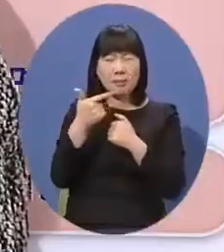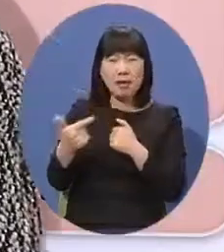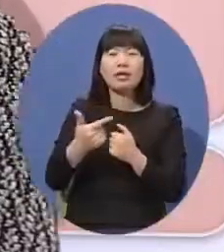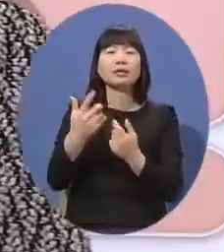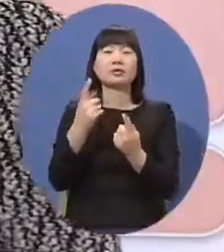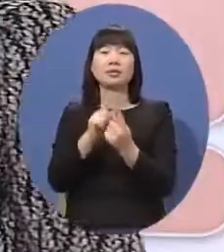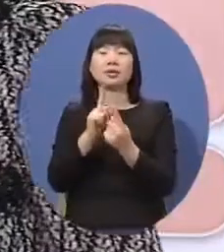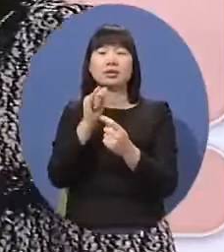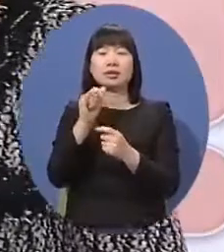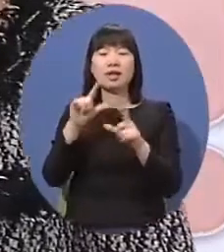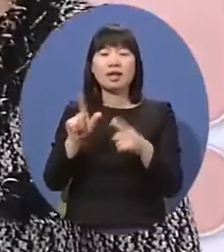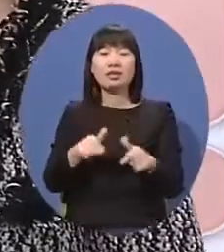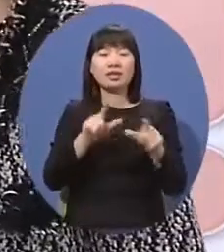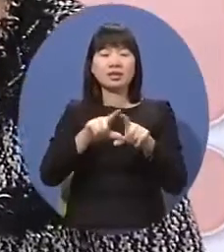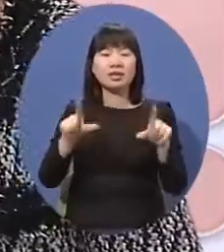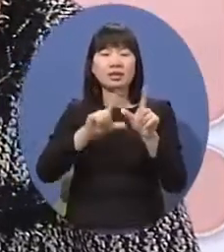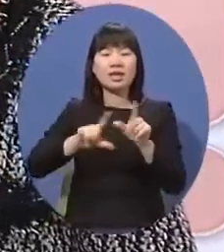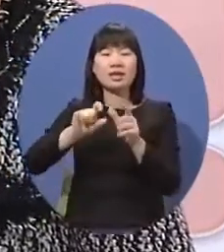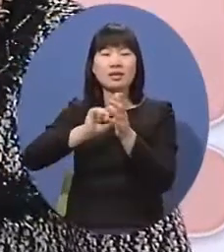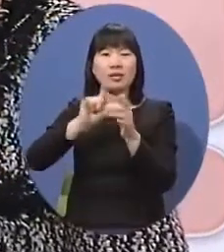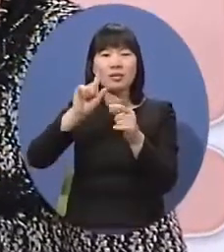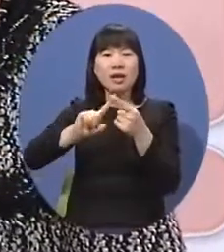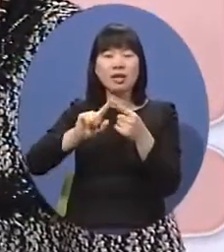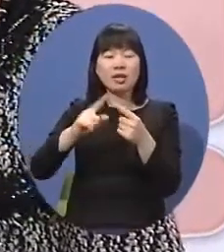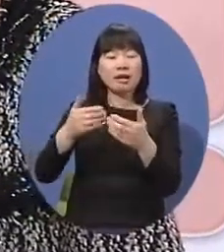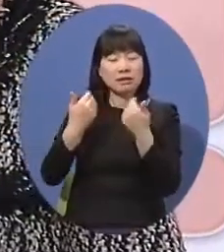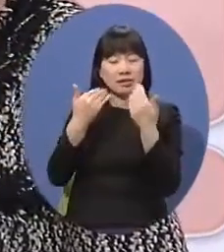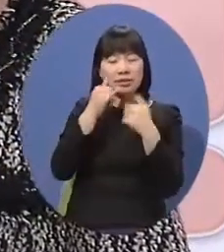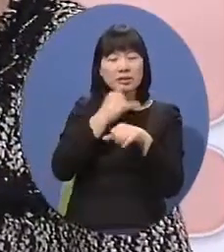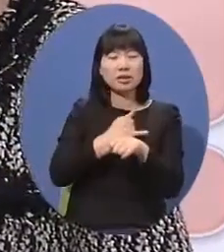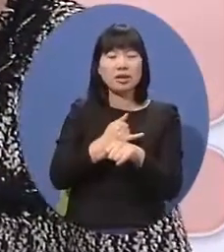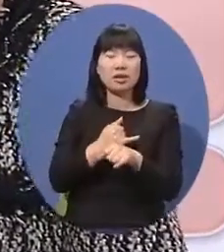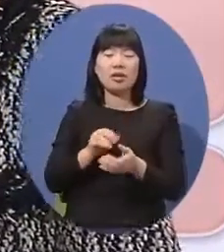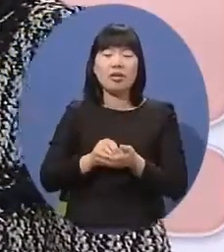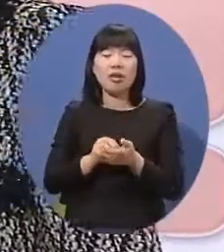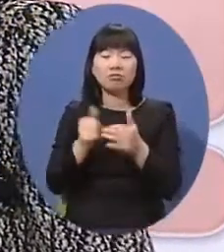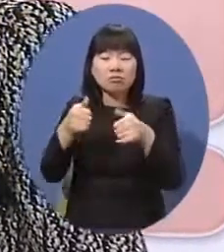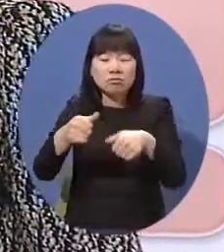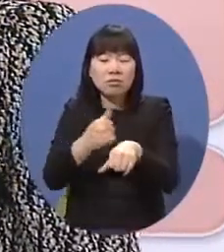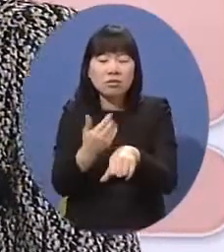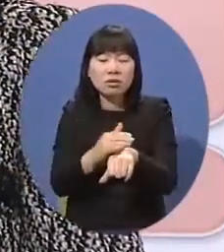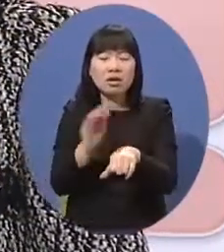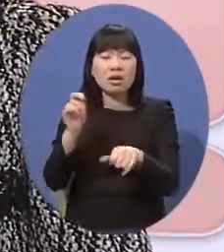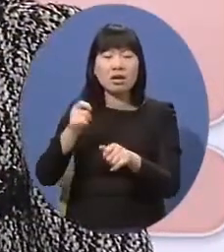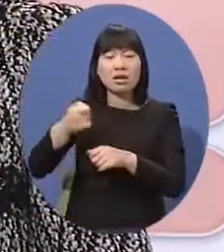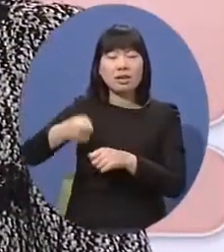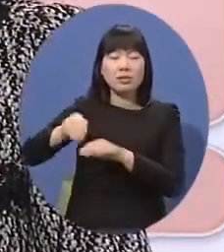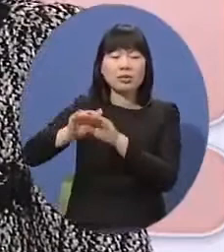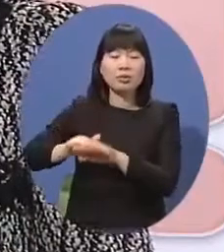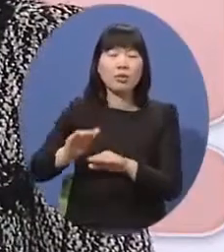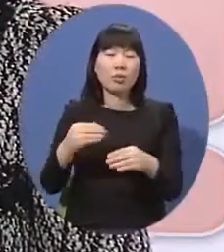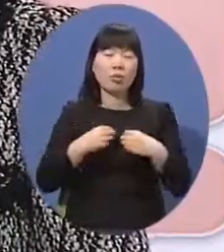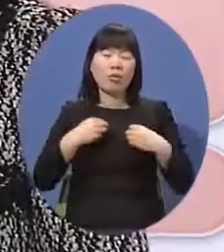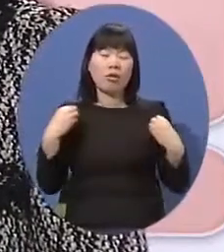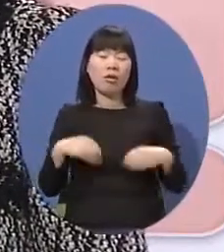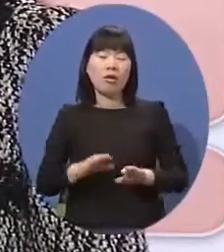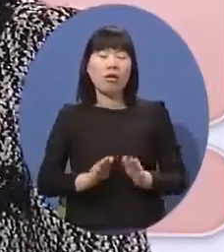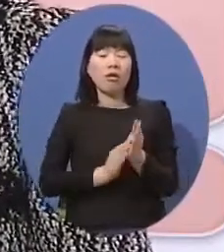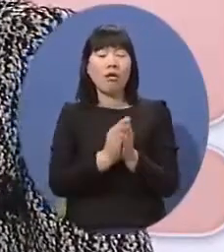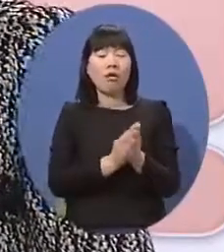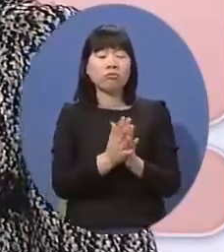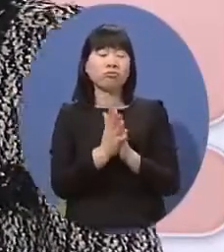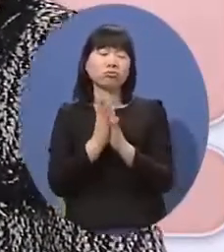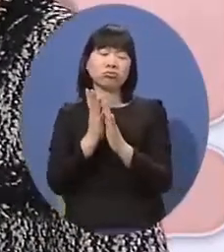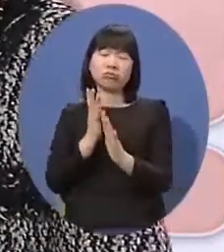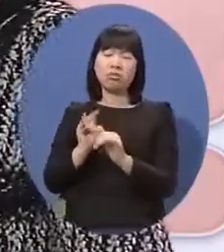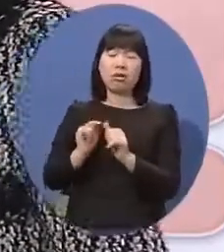받게 돼요. 하루 일상생활의 대부분을 얘는 간섭을 받게 돼요. 들어오면서 인사해야지, 가방 걸어놔야지, 옷 벗어놔야지, 아니 손 씻을 때